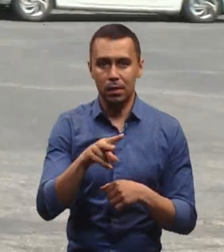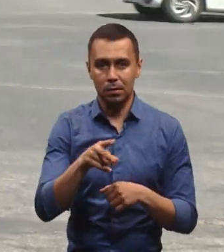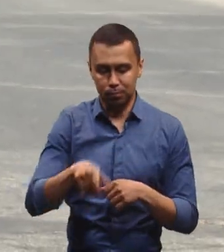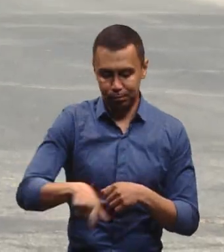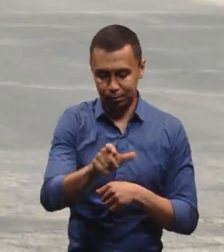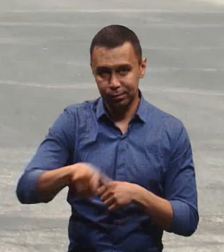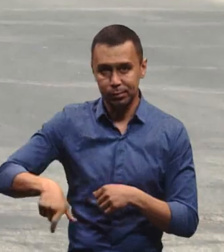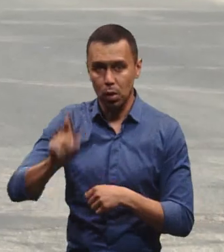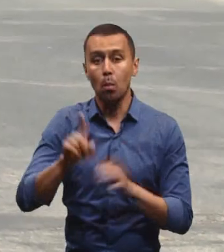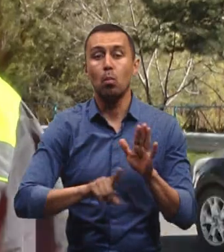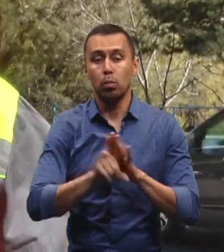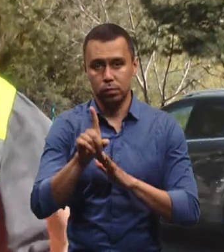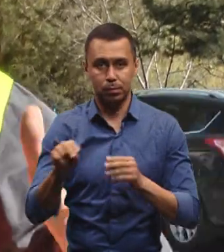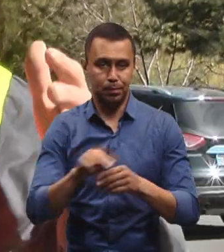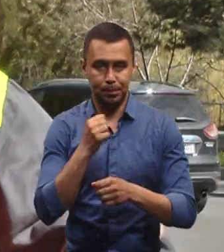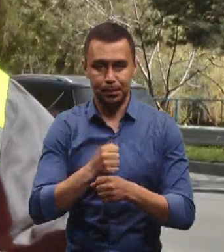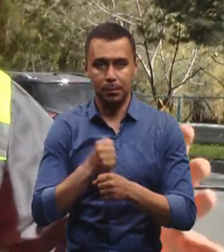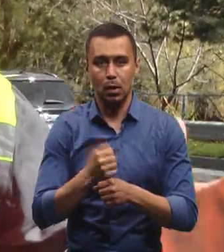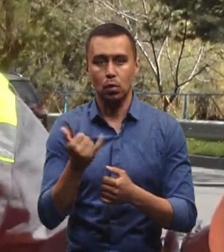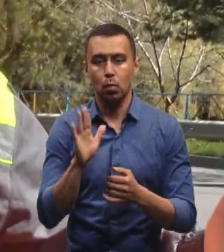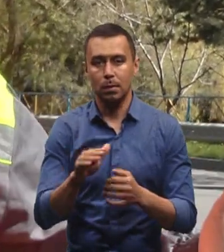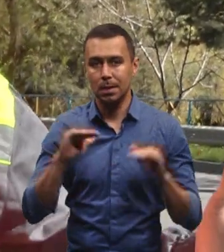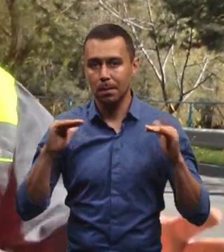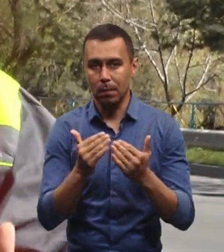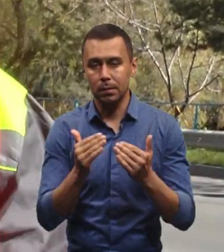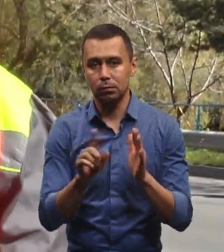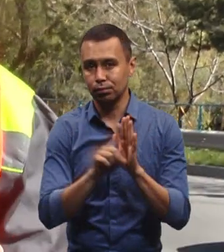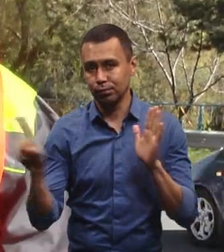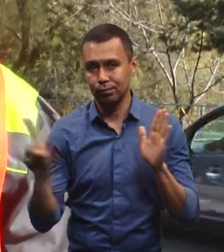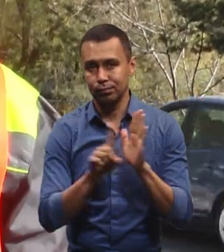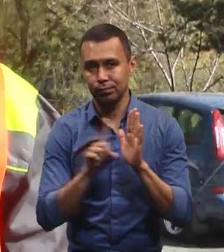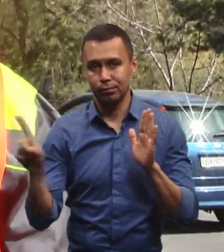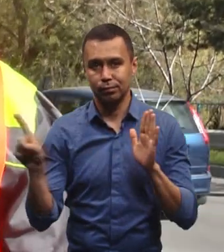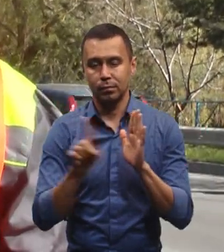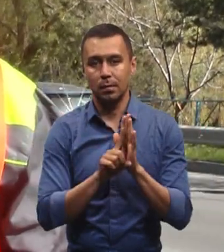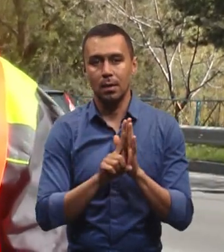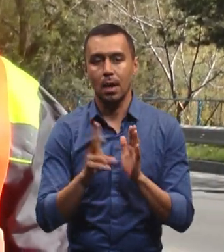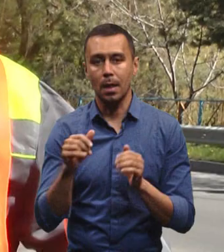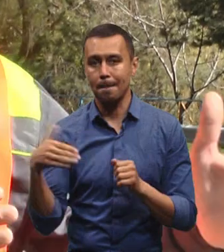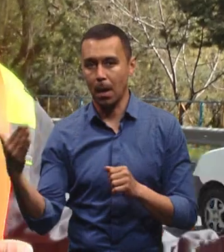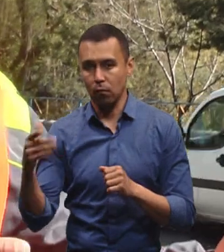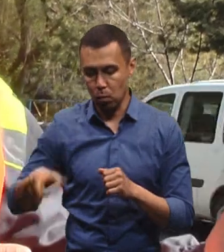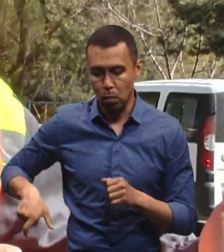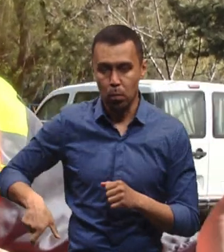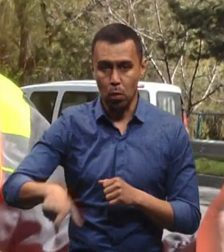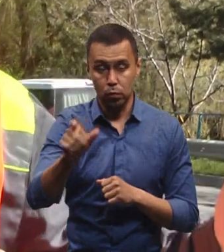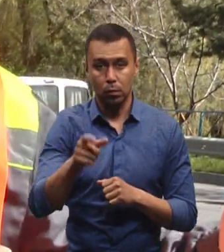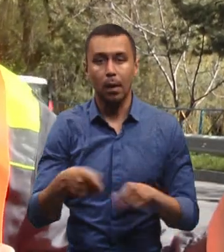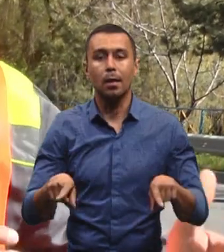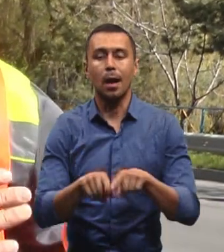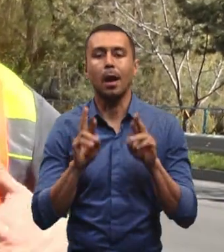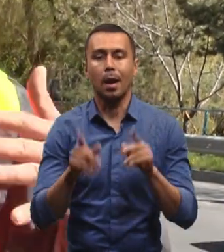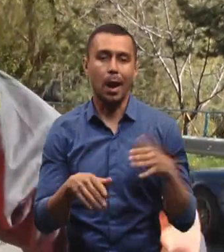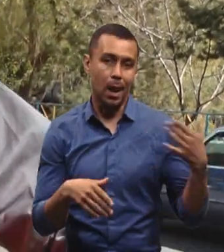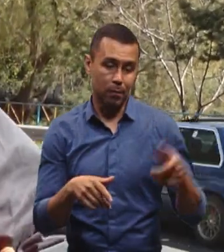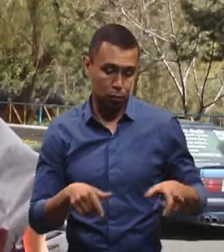Тоді приступлять до ремонтних робіт. Сьогодні ми будемо скидувати рух на праву полосу, так як ліва